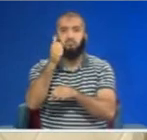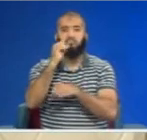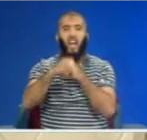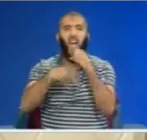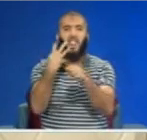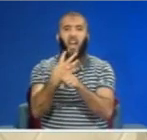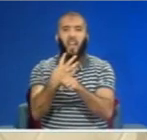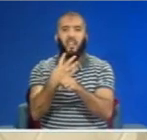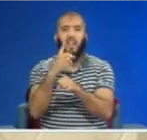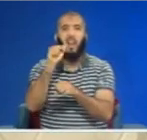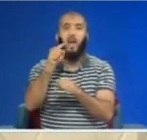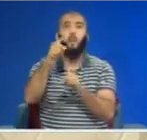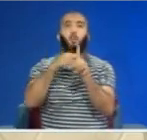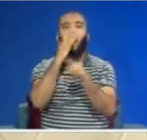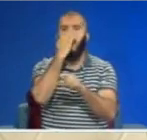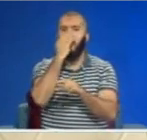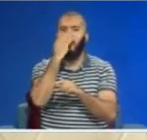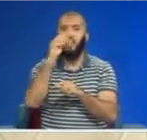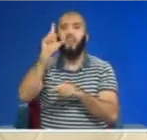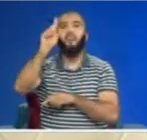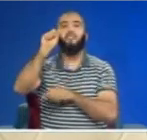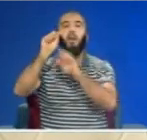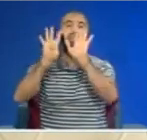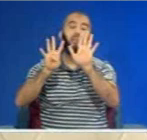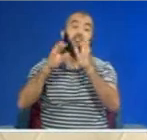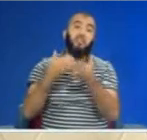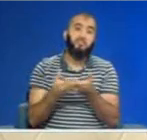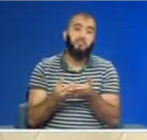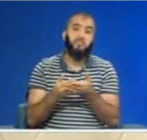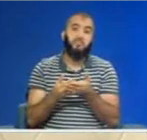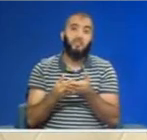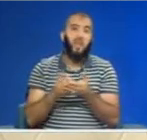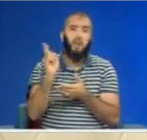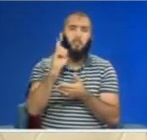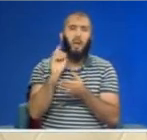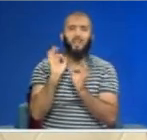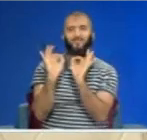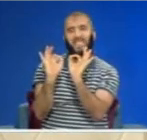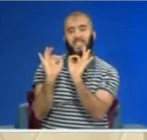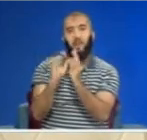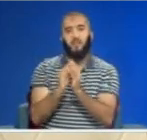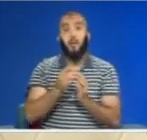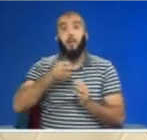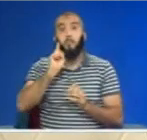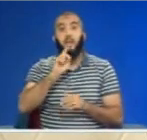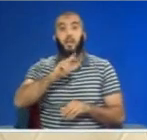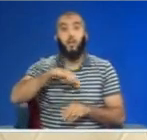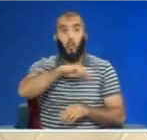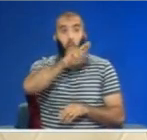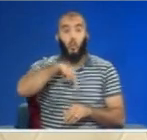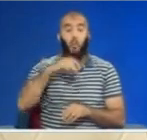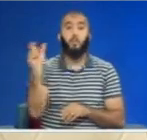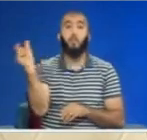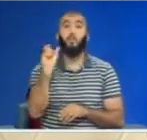كل 4 سنوات. فهذه السنة يسمونها كابسة، معناها الحساب غير دقيق، وهذا